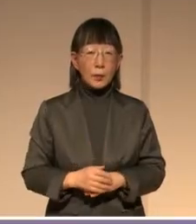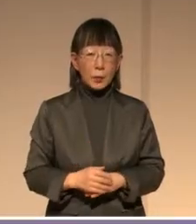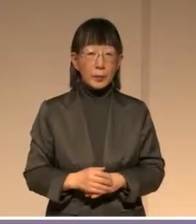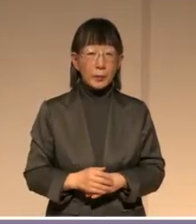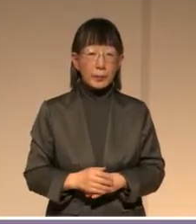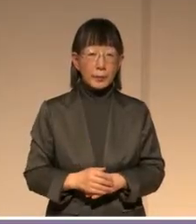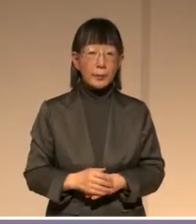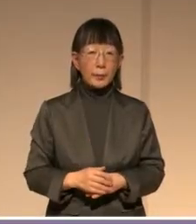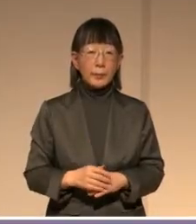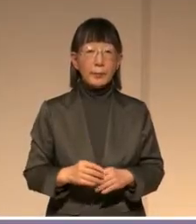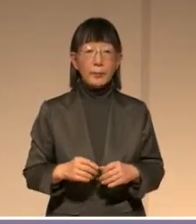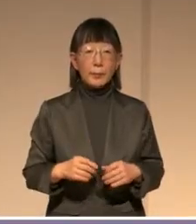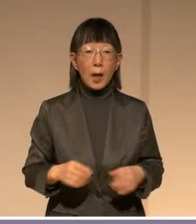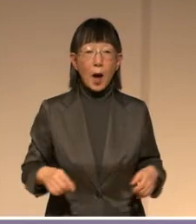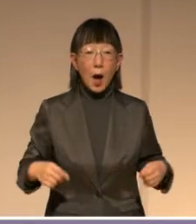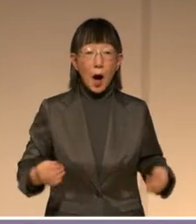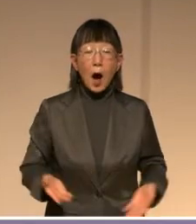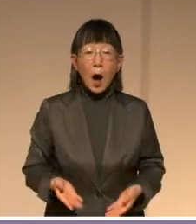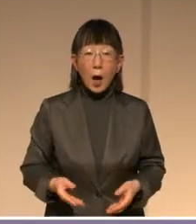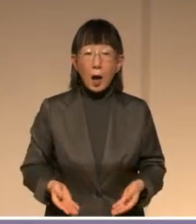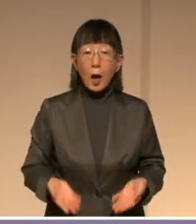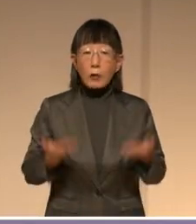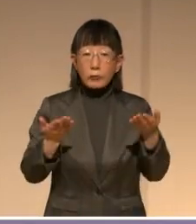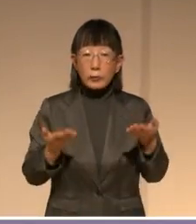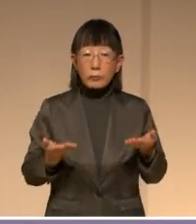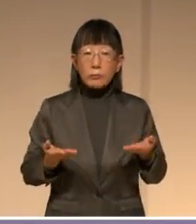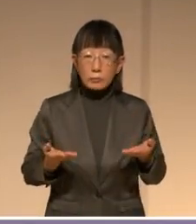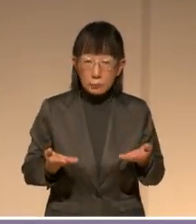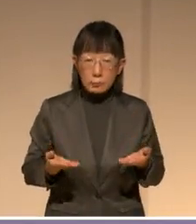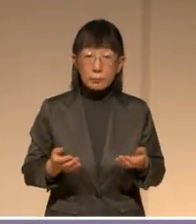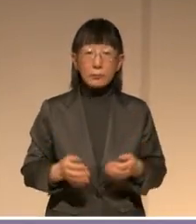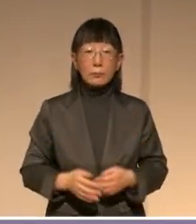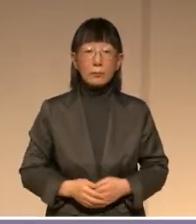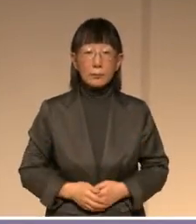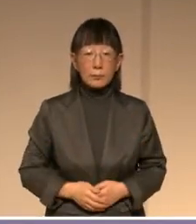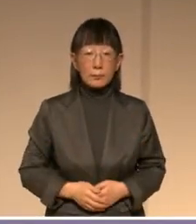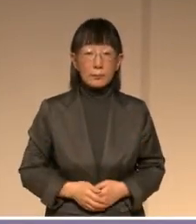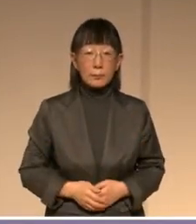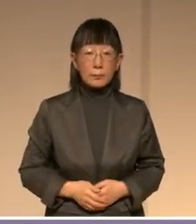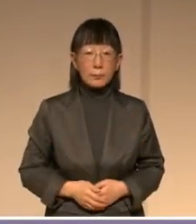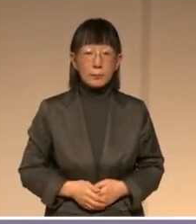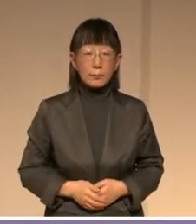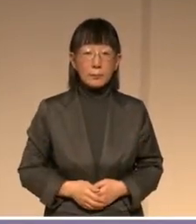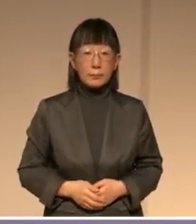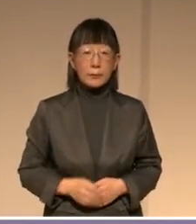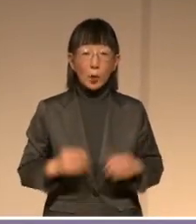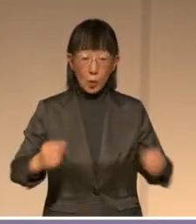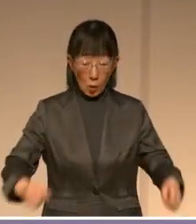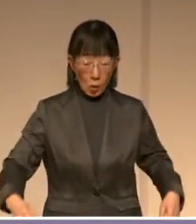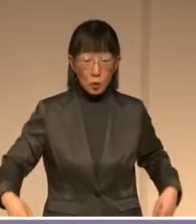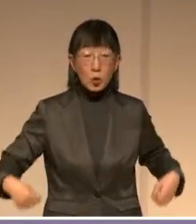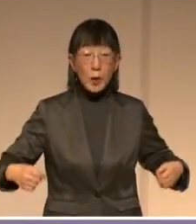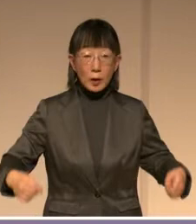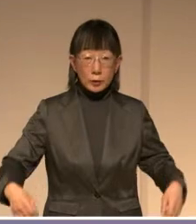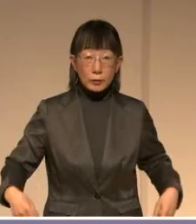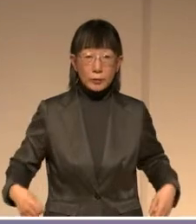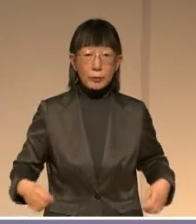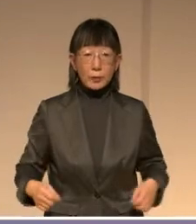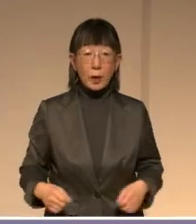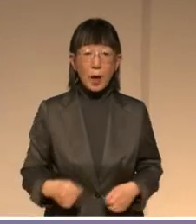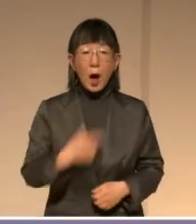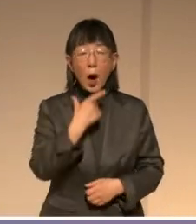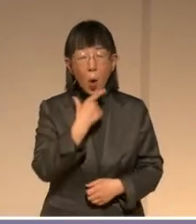違くてこれ軽いので全然違ってこのくる枚数欲しいと思っ